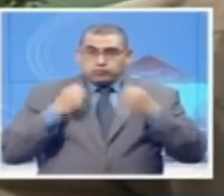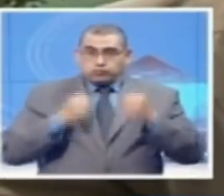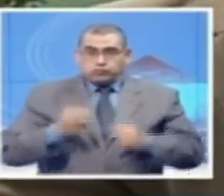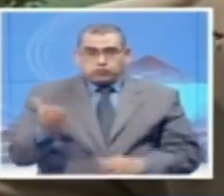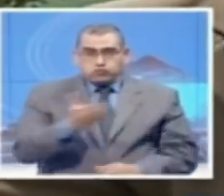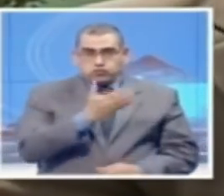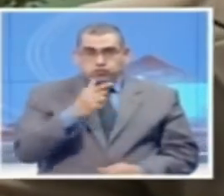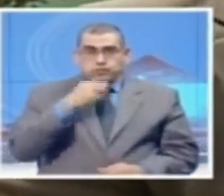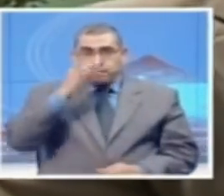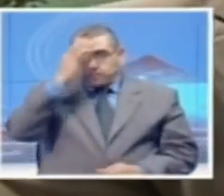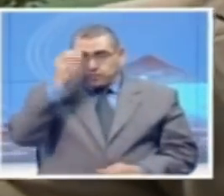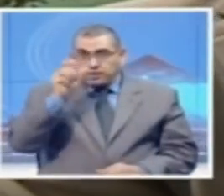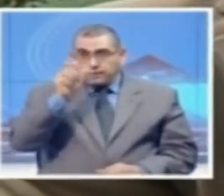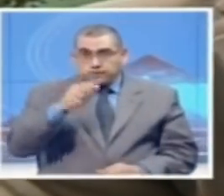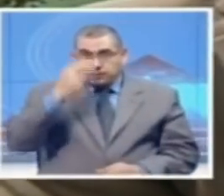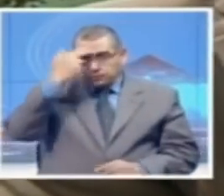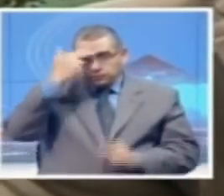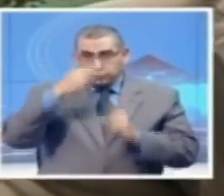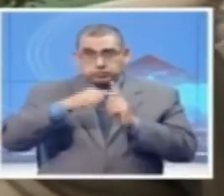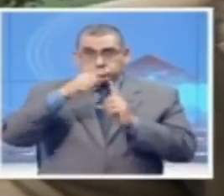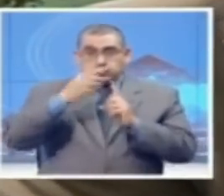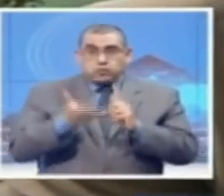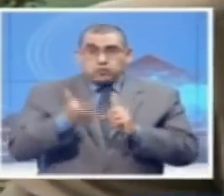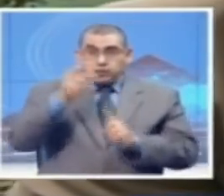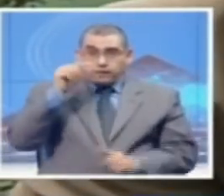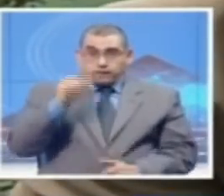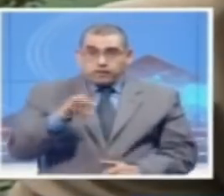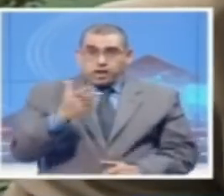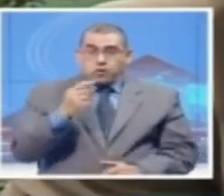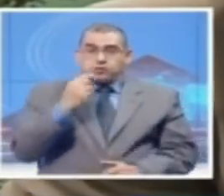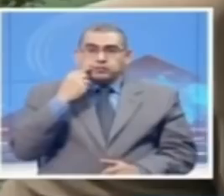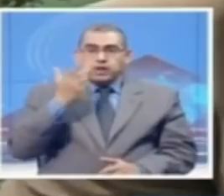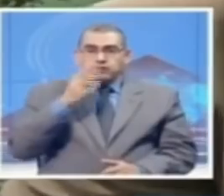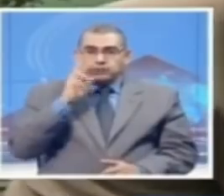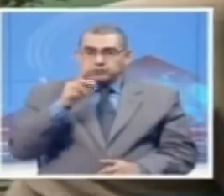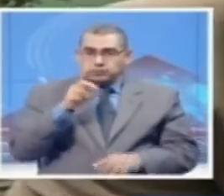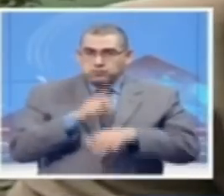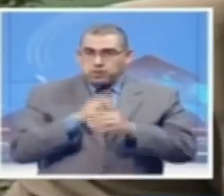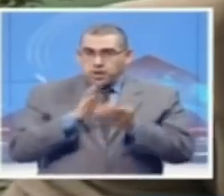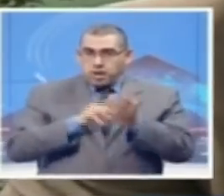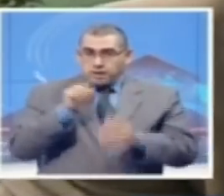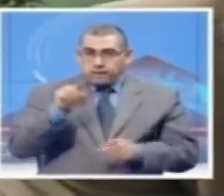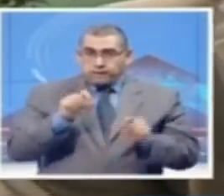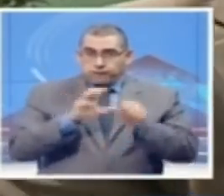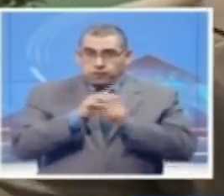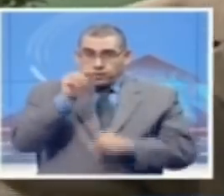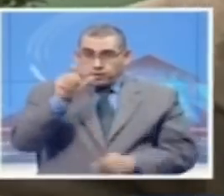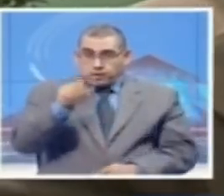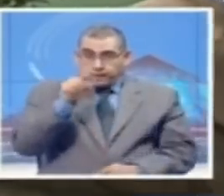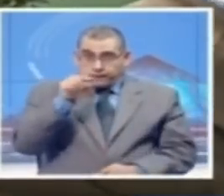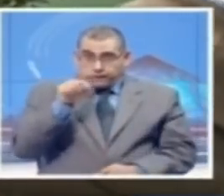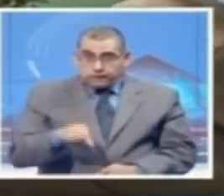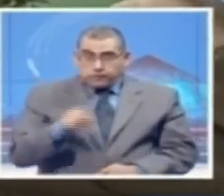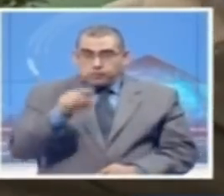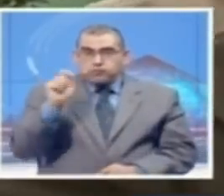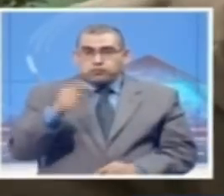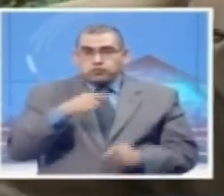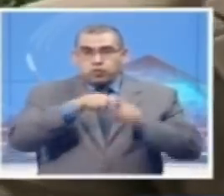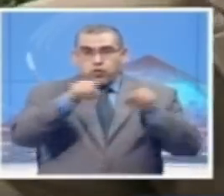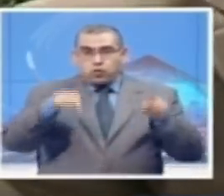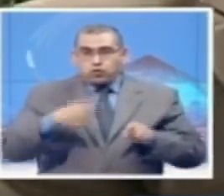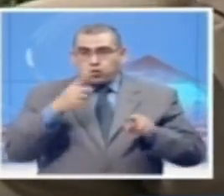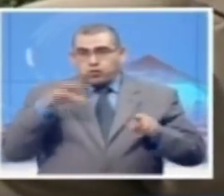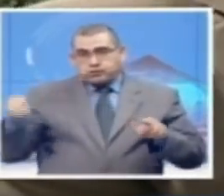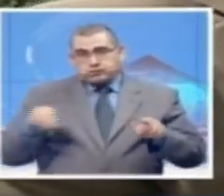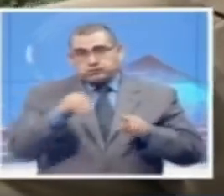وفي حالة ارتفاع درجة حرارة الطالب أو ظهور أي بوادر لجائحة كورونا لدى طالب، أنا عندي غرفة مخصصة